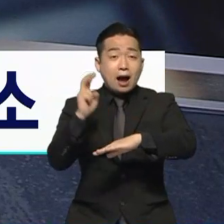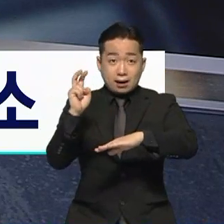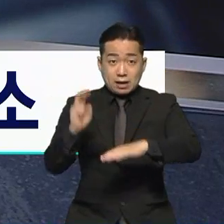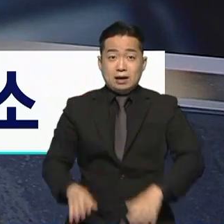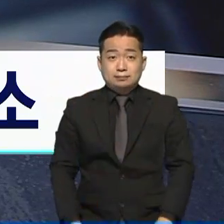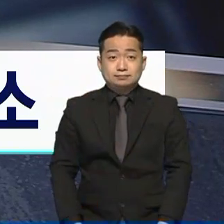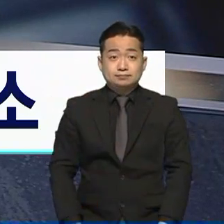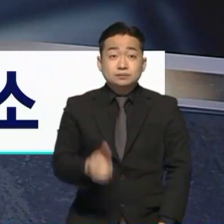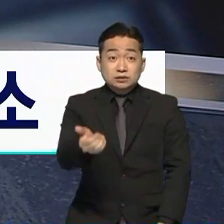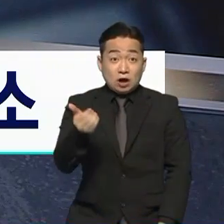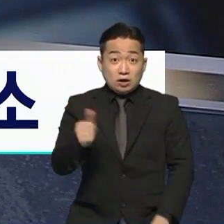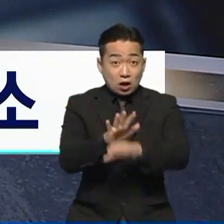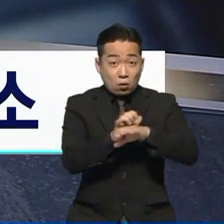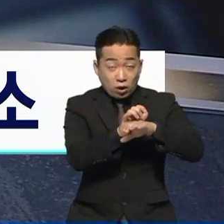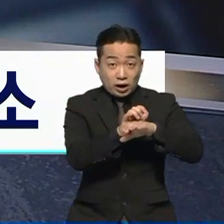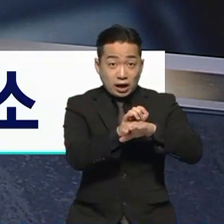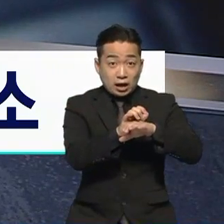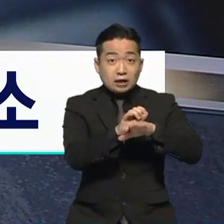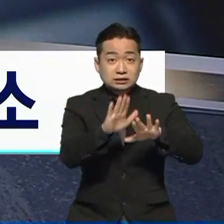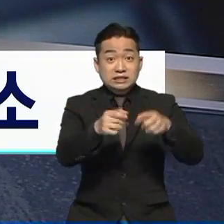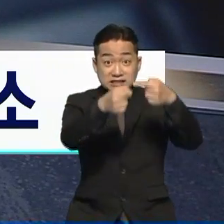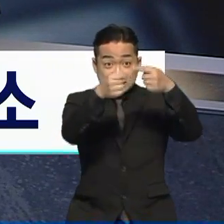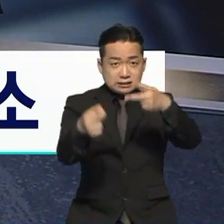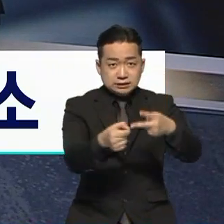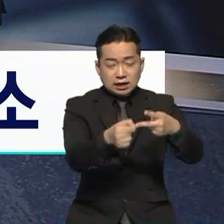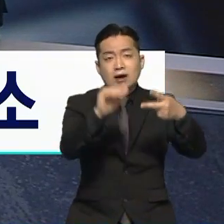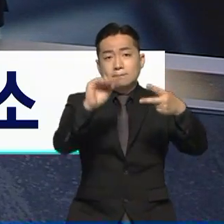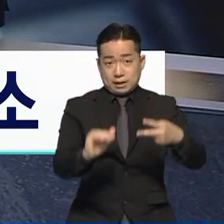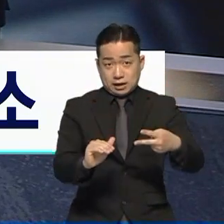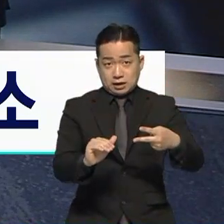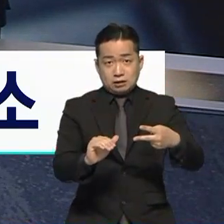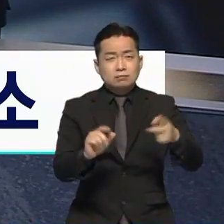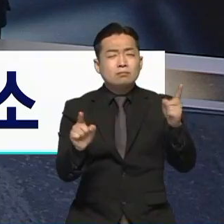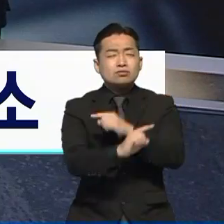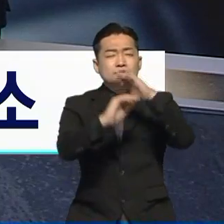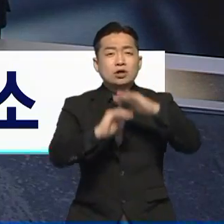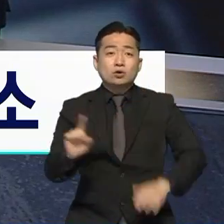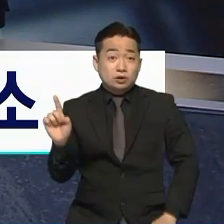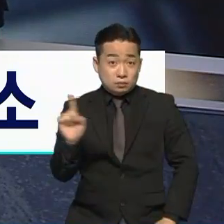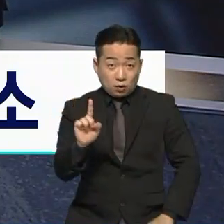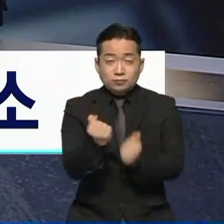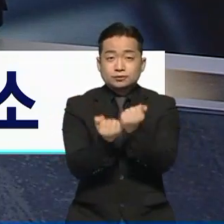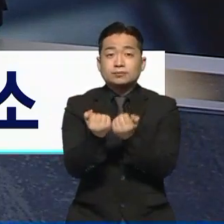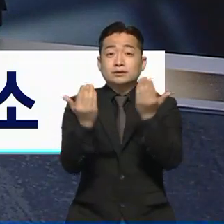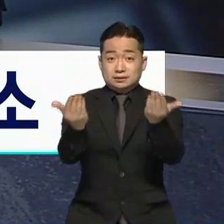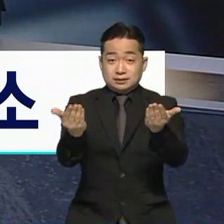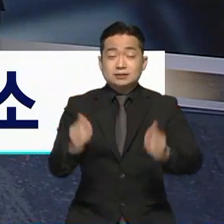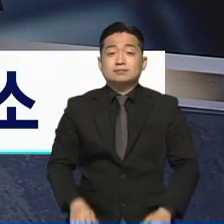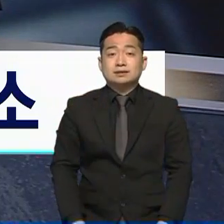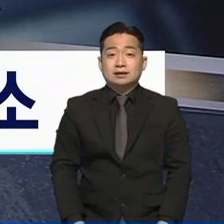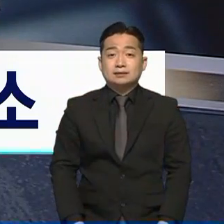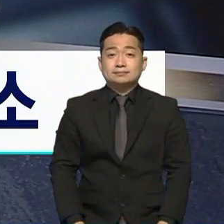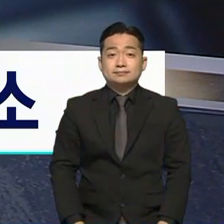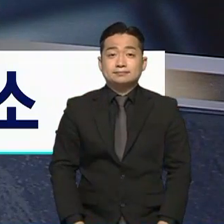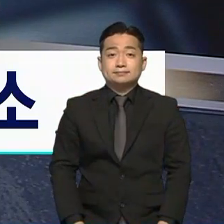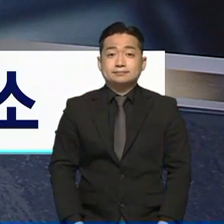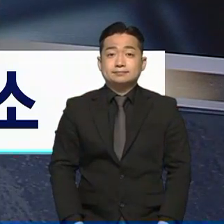그에 앞서서 코로나 감염병 등급도 낮아지는데 그렇다면 어떤 점이 달라지는지 박재현 기자가 자세히 설명해